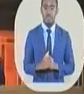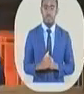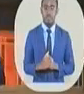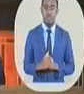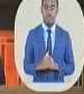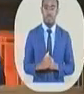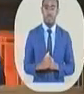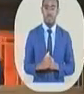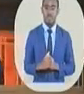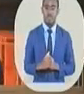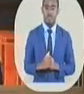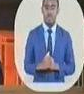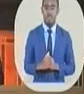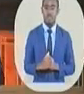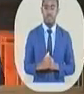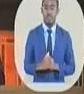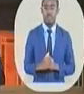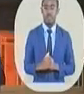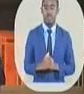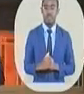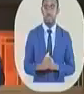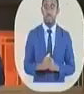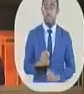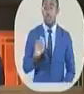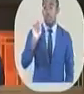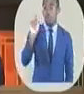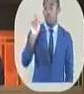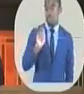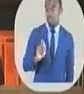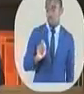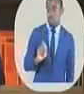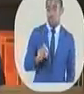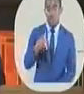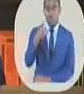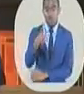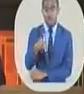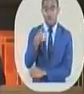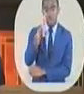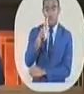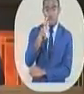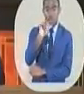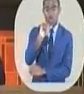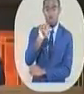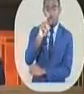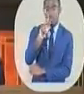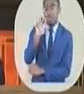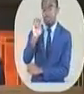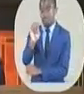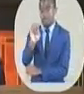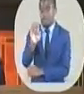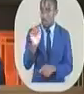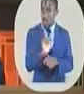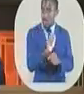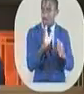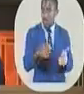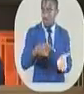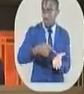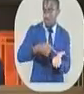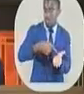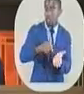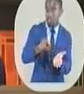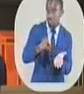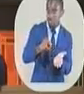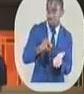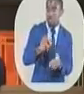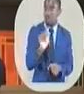traversons. Ainsi, toutes les primes exceptionnelles octroyées aux employés